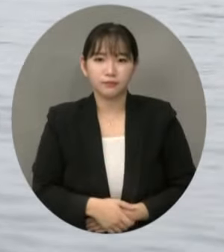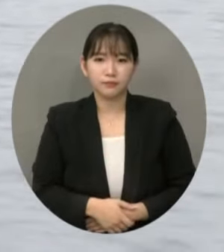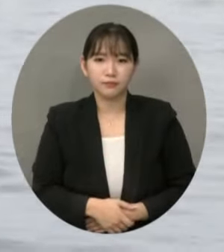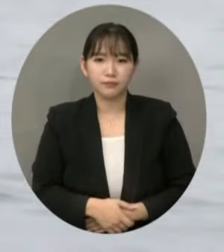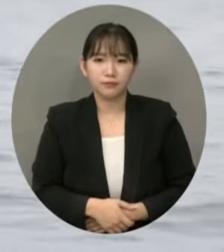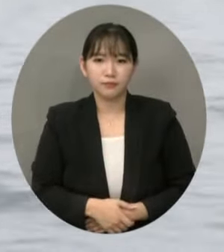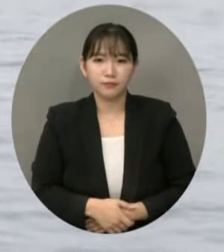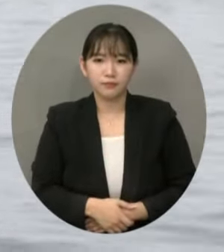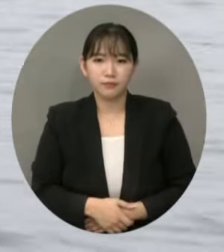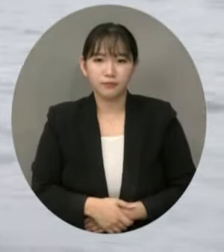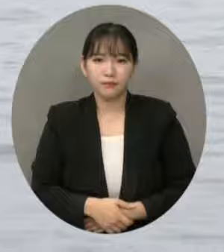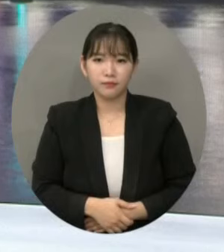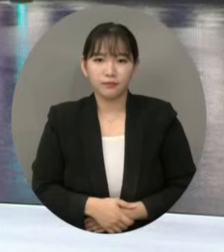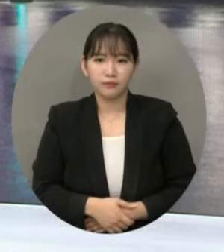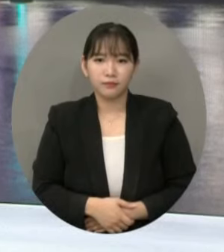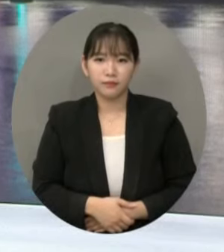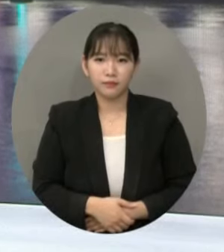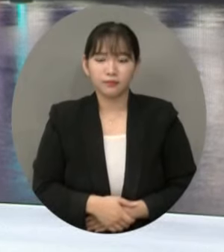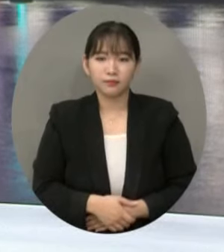뉴스 최황지입니다.